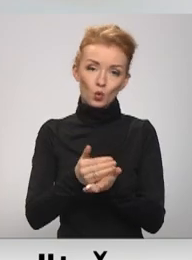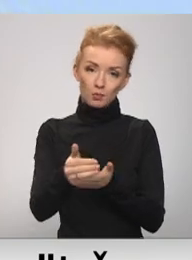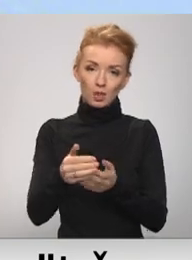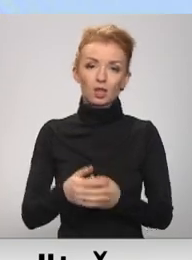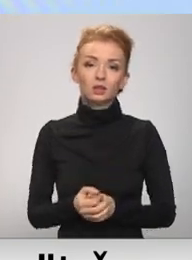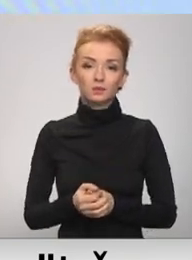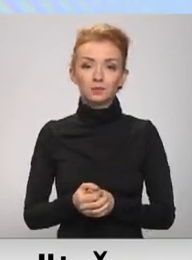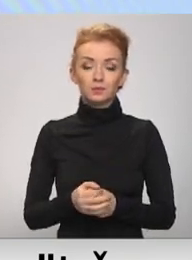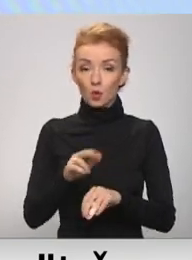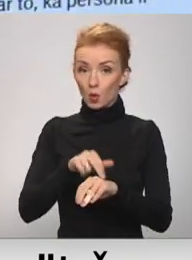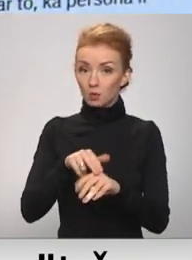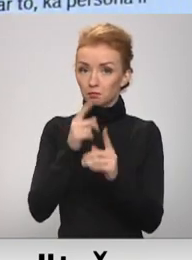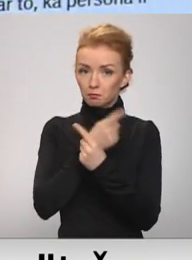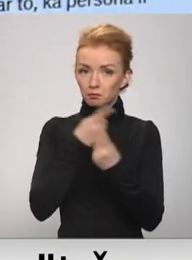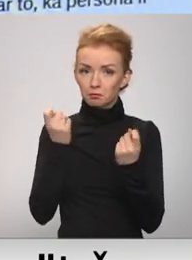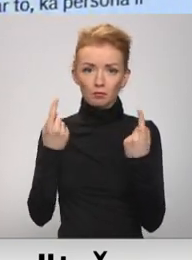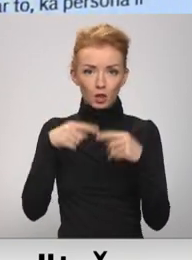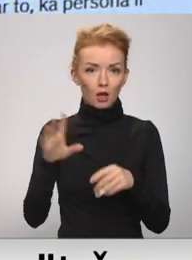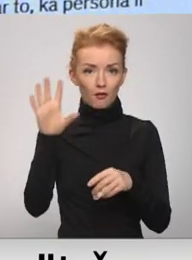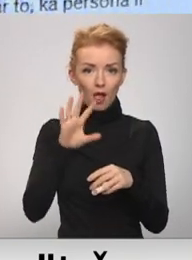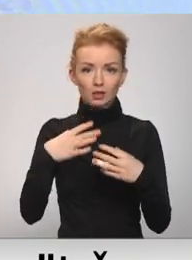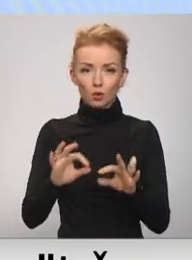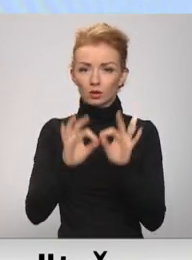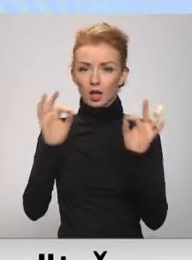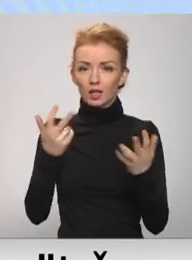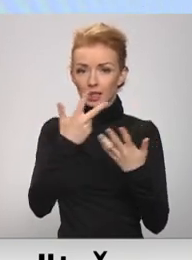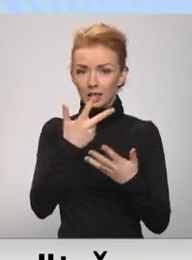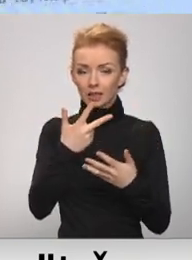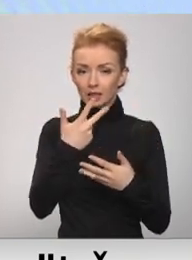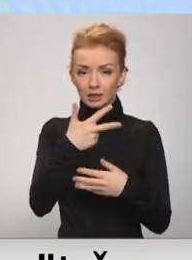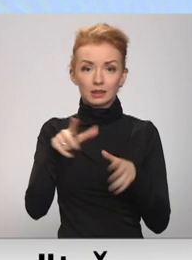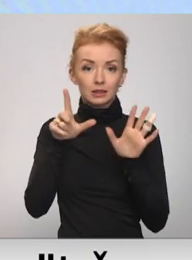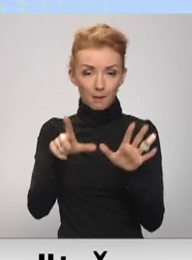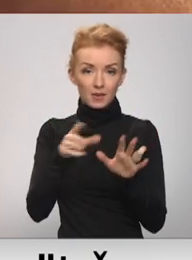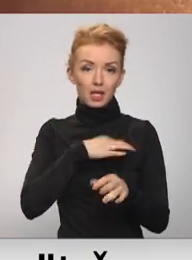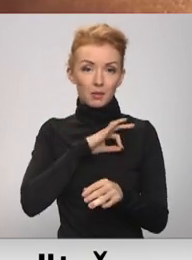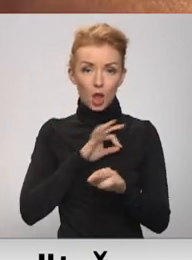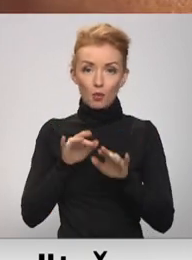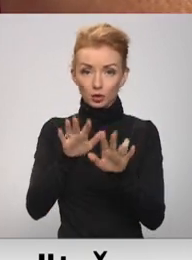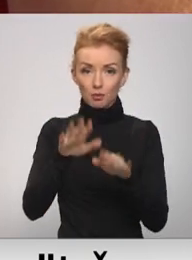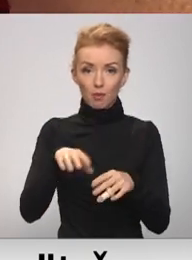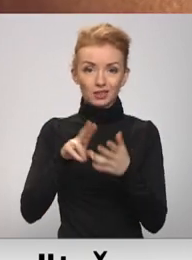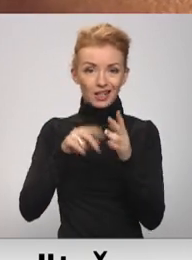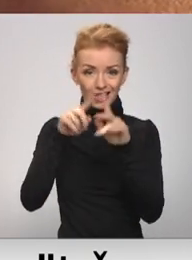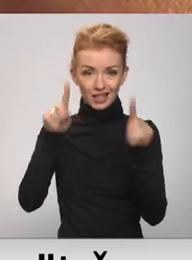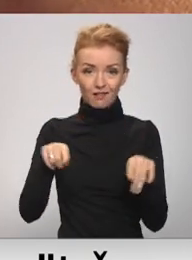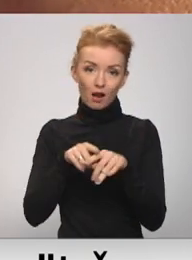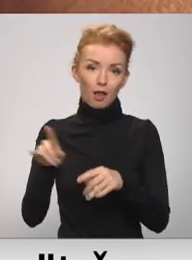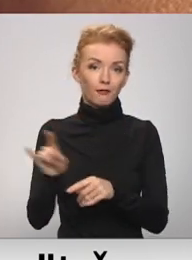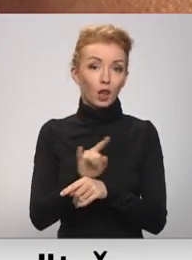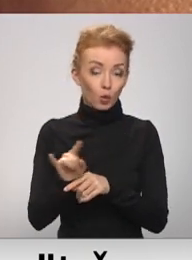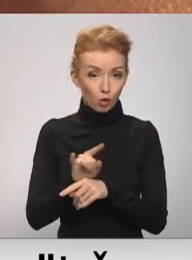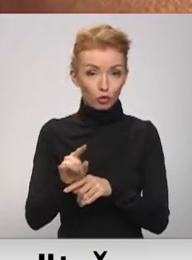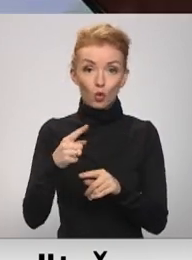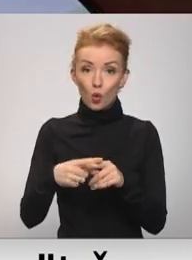turpinās. Policija informē, ka šobrīd valstī uzsākti 37 krimināli procesi par COVID-19 certifikātu iespējamu